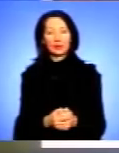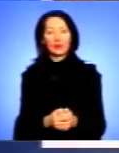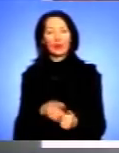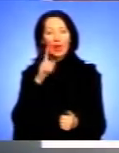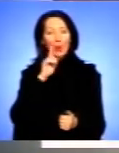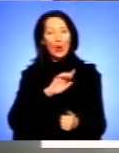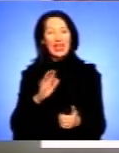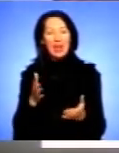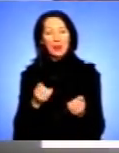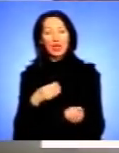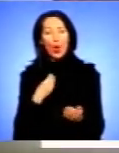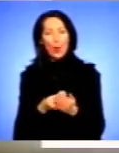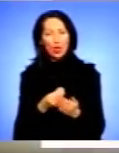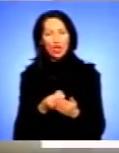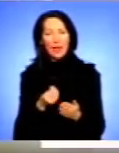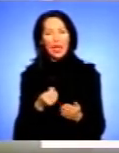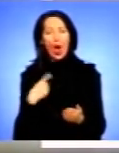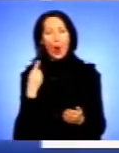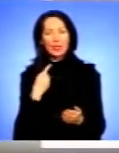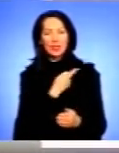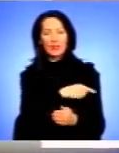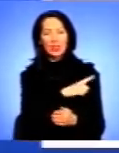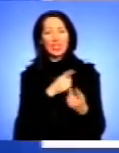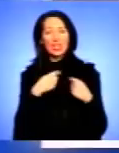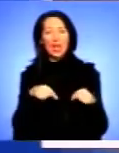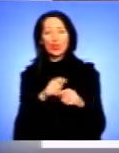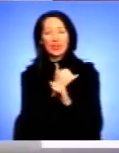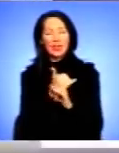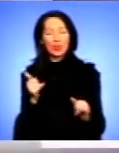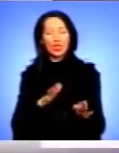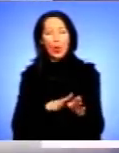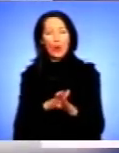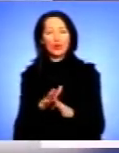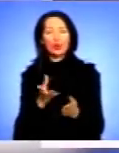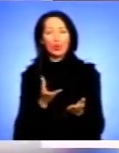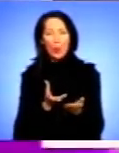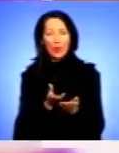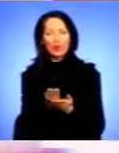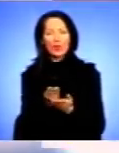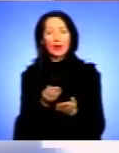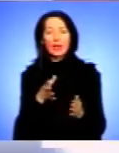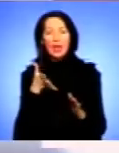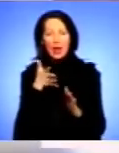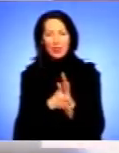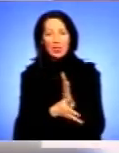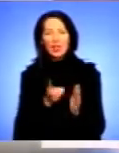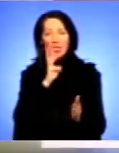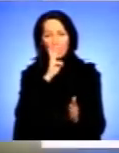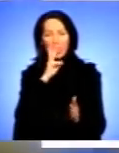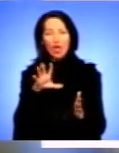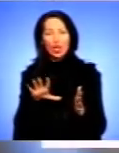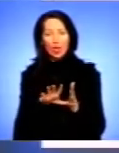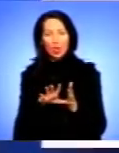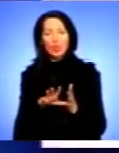Поки не прийнято бюджет області, у медичній галузі неможливо повністю профінансувати видатки на зарплати,